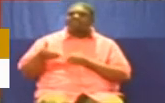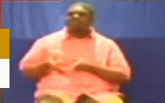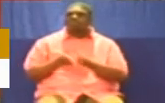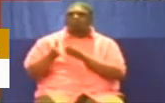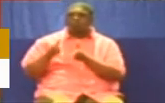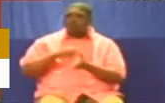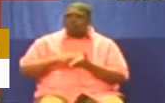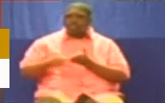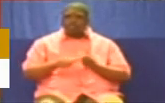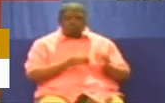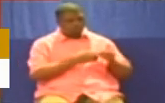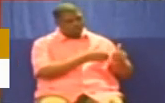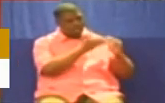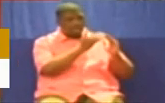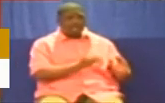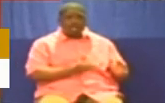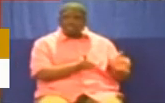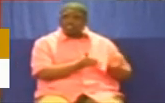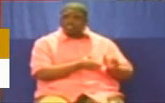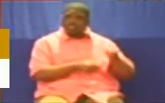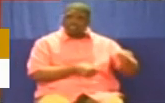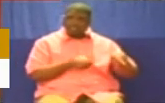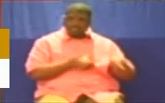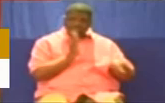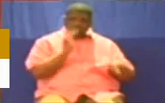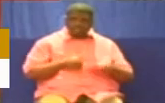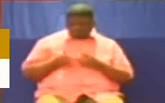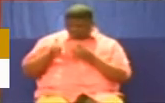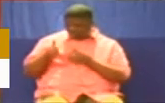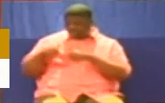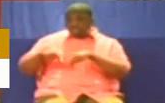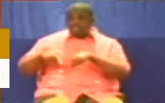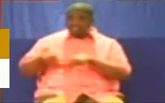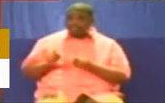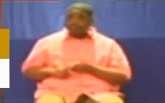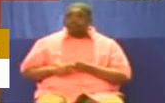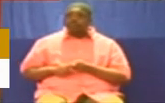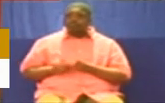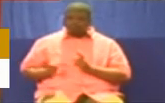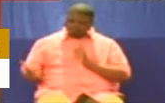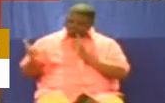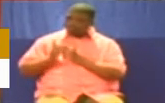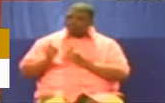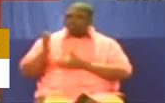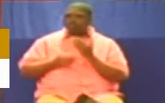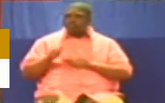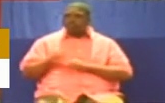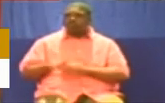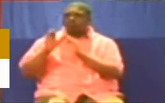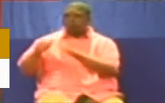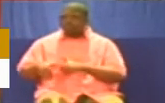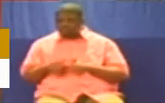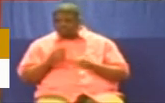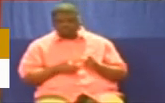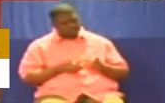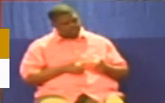ghalani, na sisi kama serikali tuliahidi mbele ya bunge hili kwamba tungekutana na baadhi ya wabunge hasa